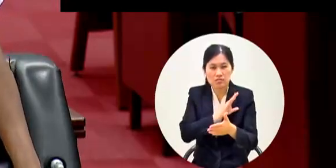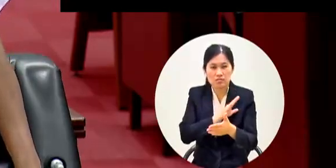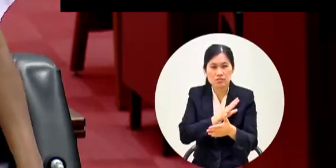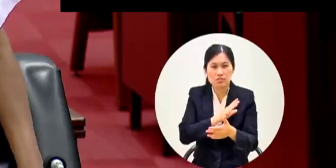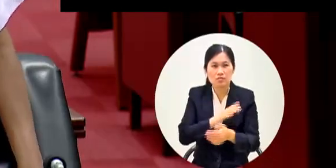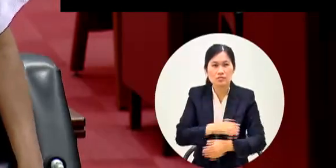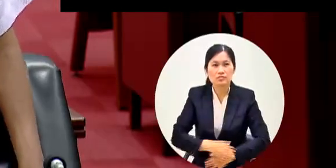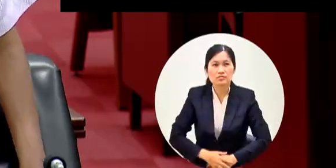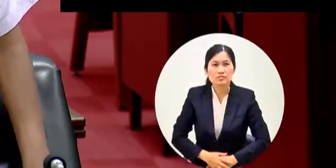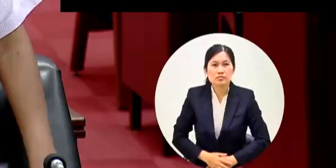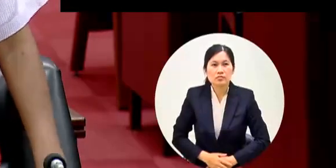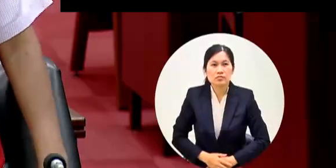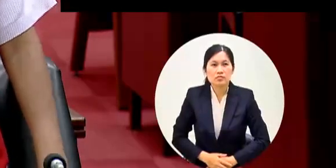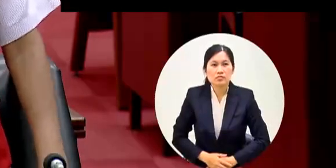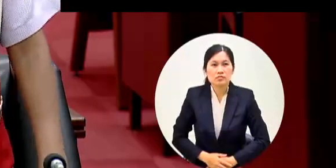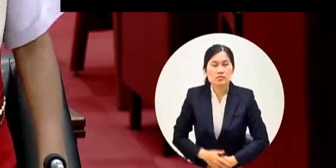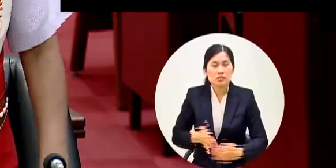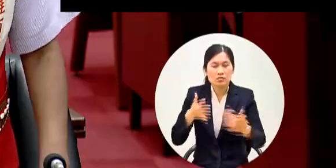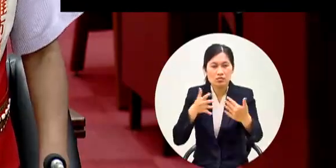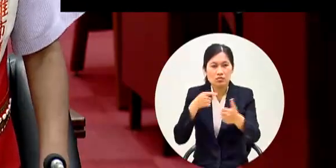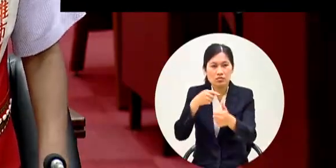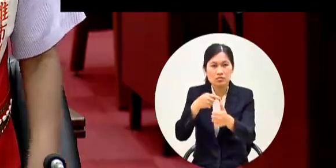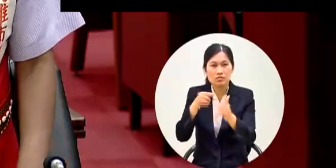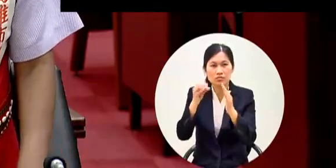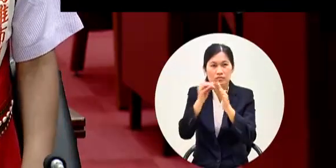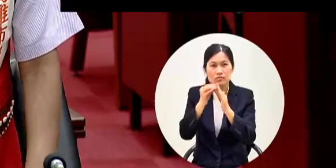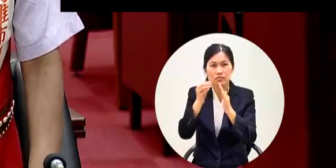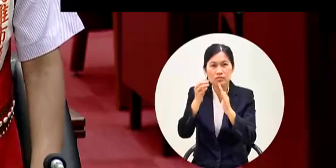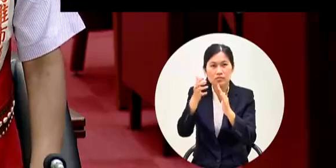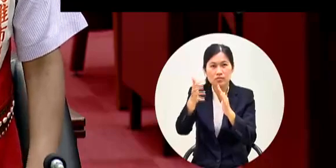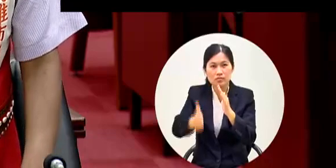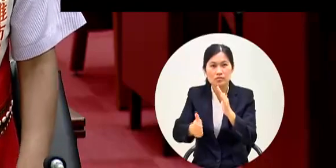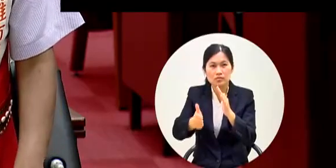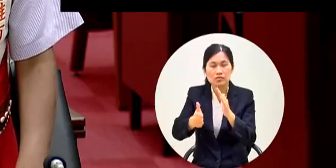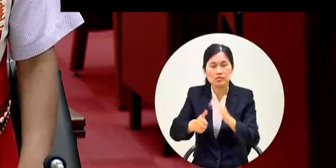来适应社会的变迁，